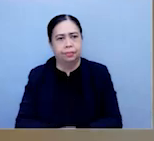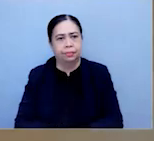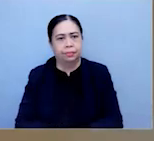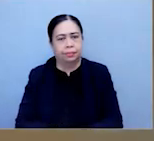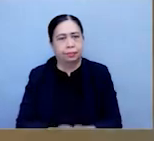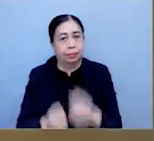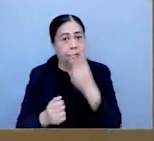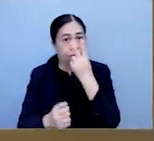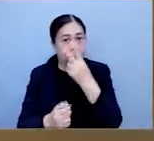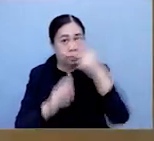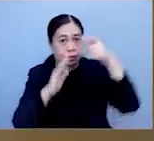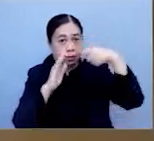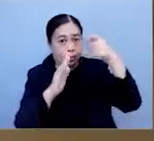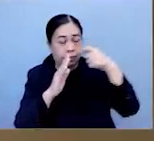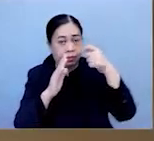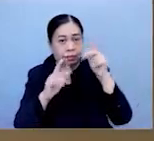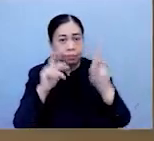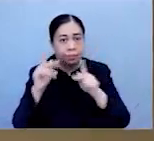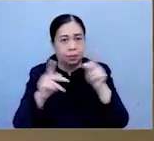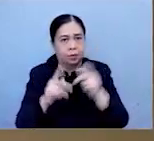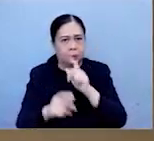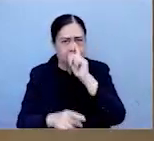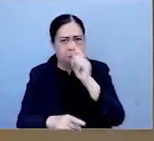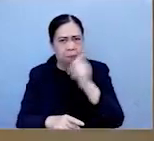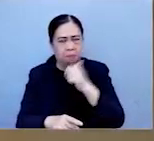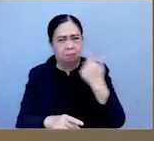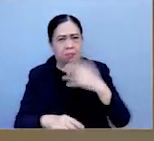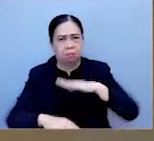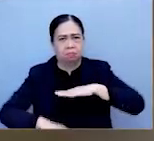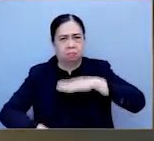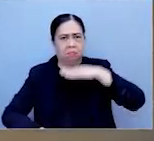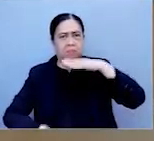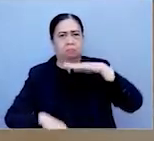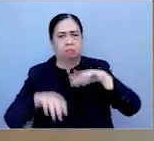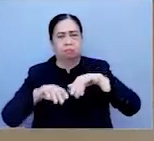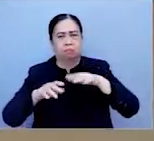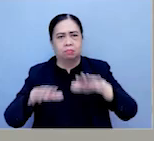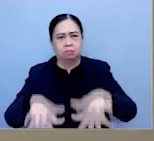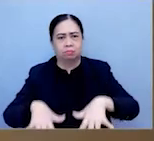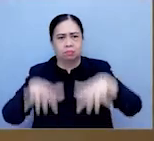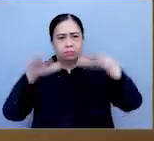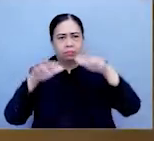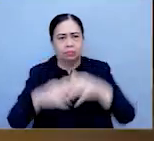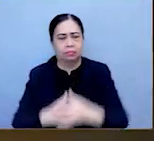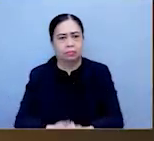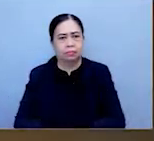Makikita sa video ang ilang residenteng sinuong pa rin ang mataas na baha.